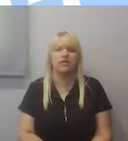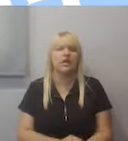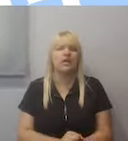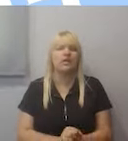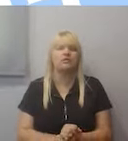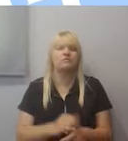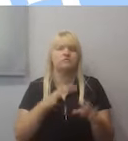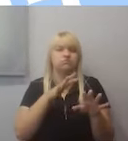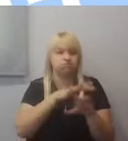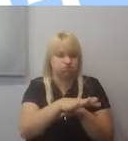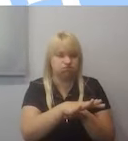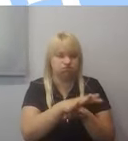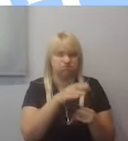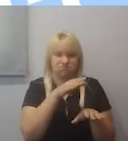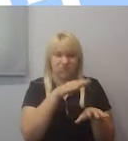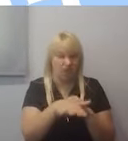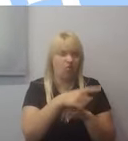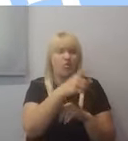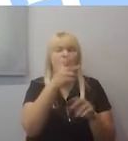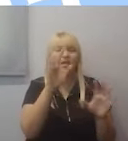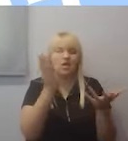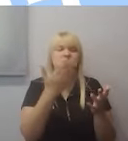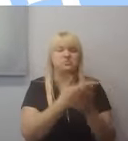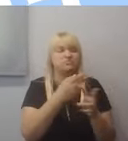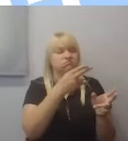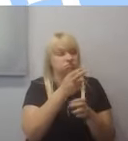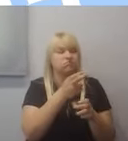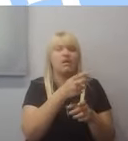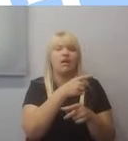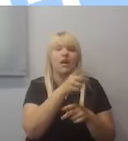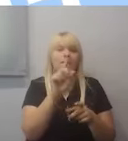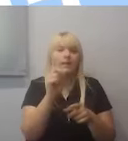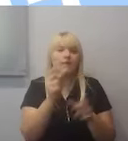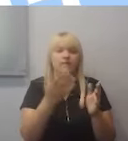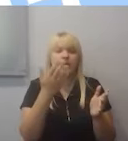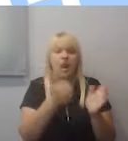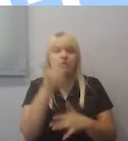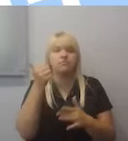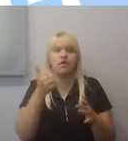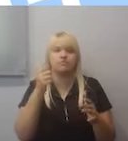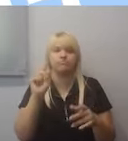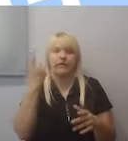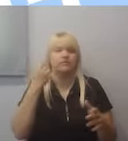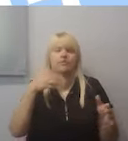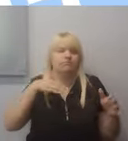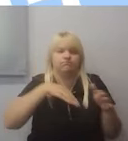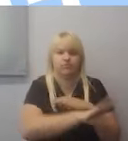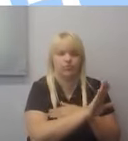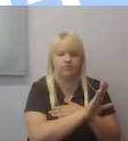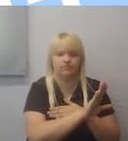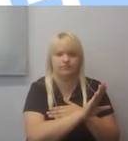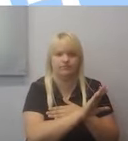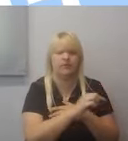gadījumā ja ir teroristu vēlams ir pirmajam notīties no turienes ja tas ir